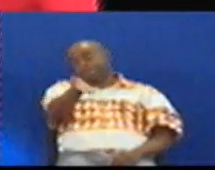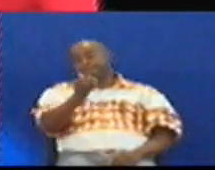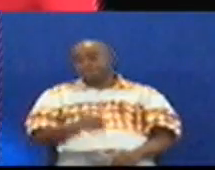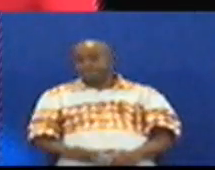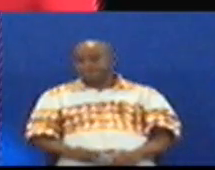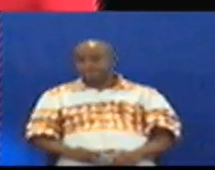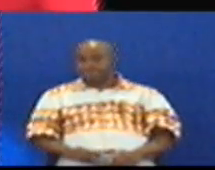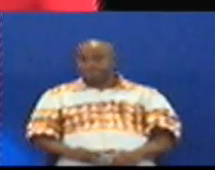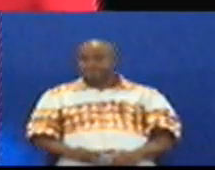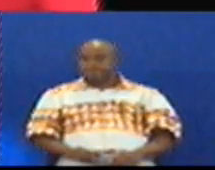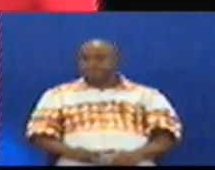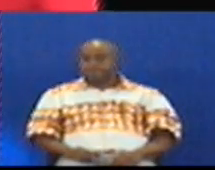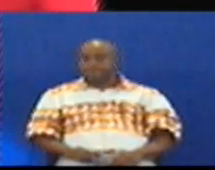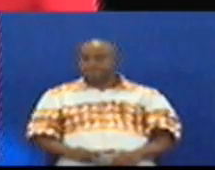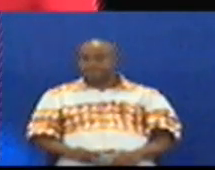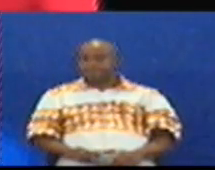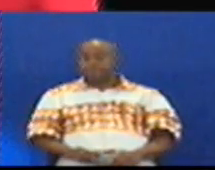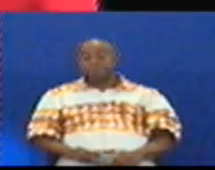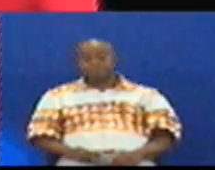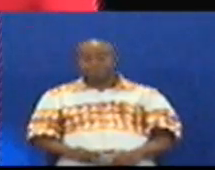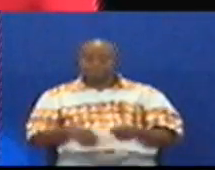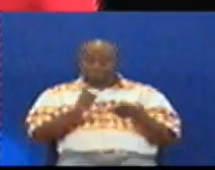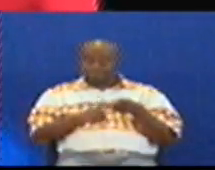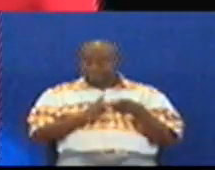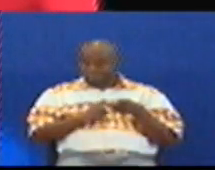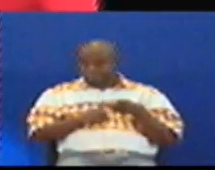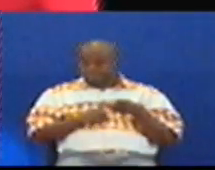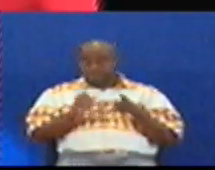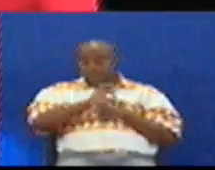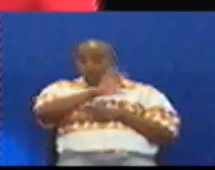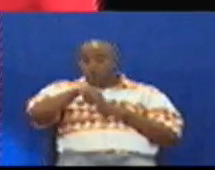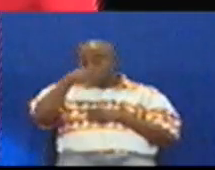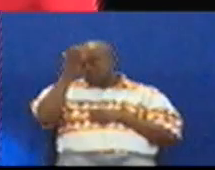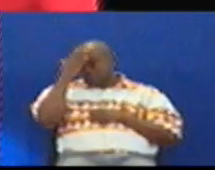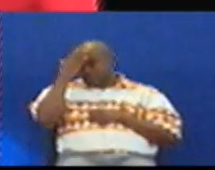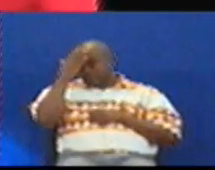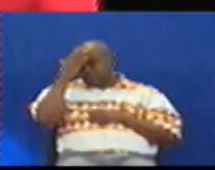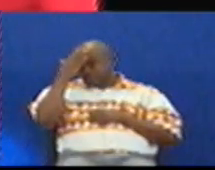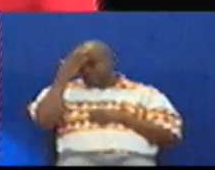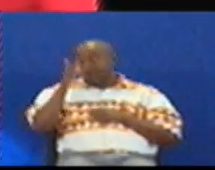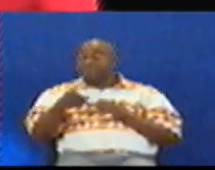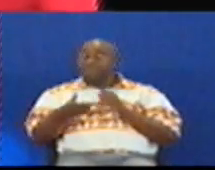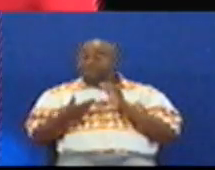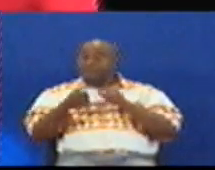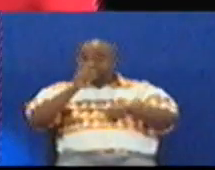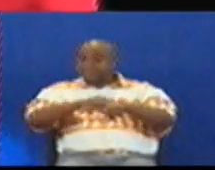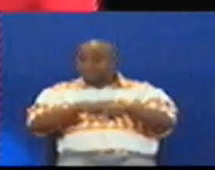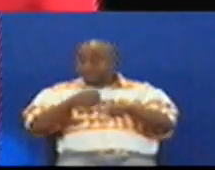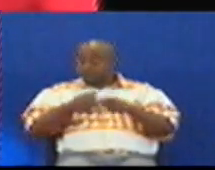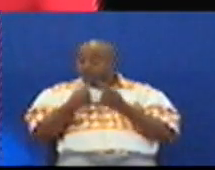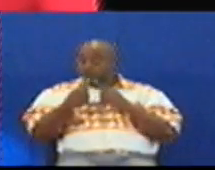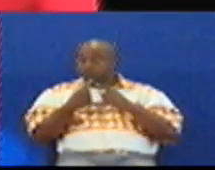Lakini Mheshimiwa Spika, kama wote tunavyojua, swala zima tunapozungumzia swala zima la utawala